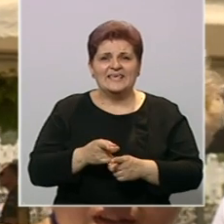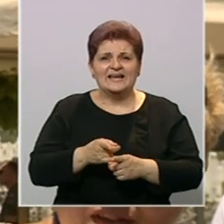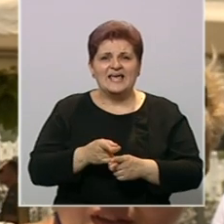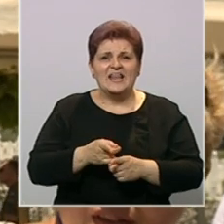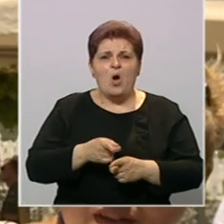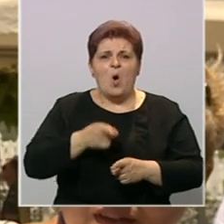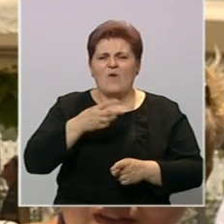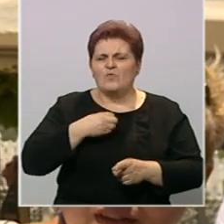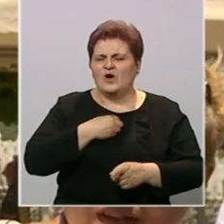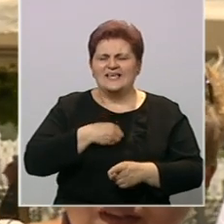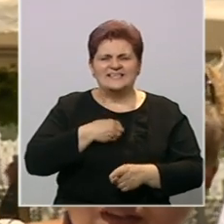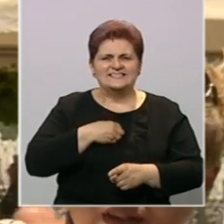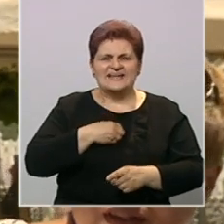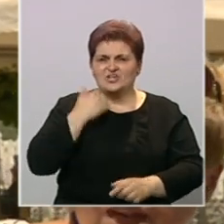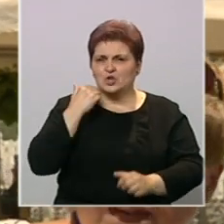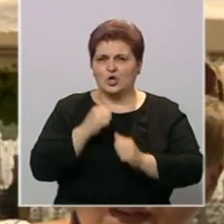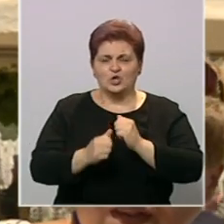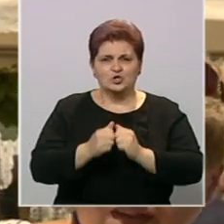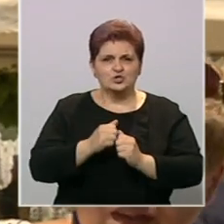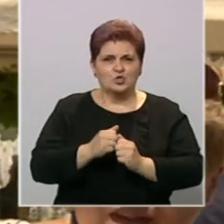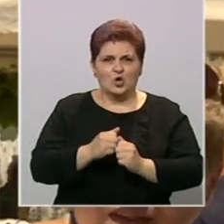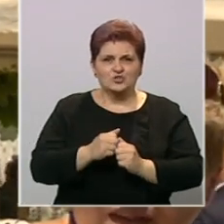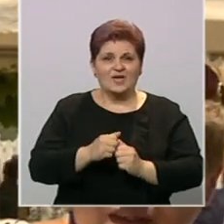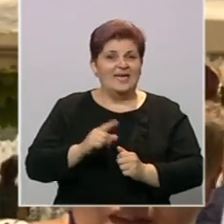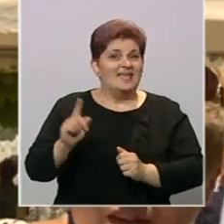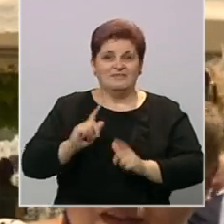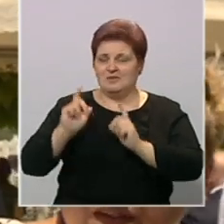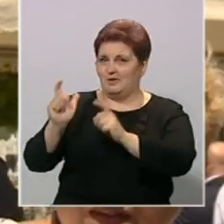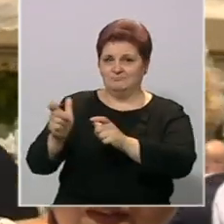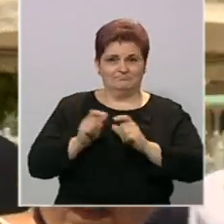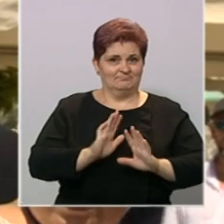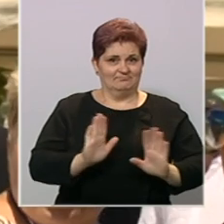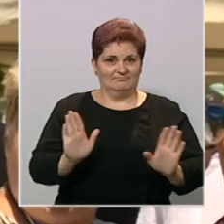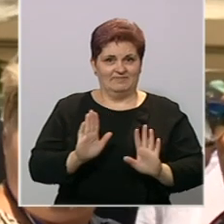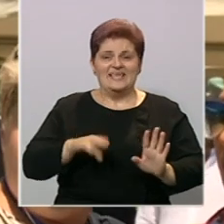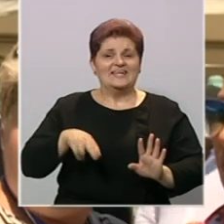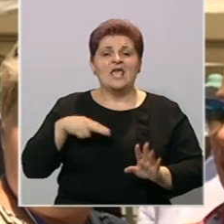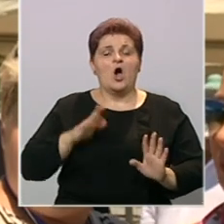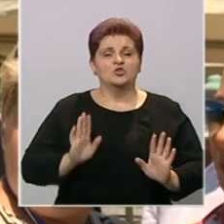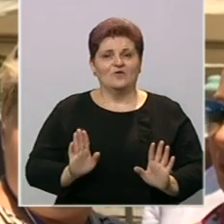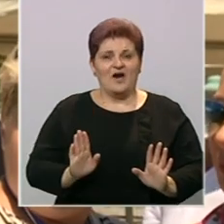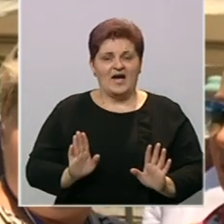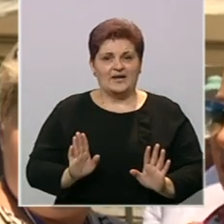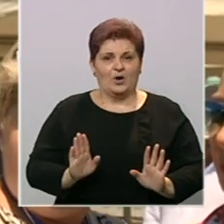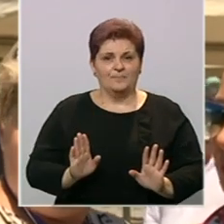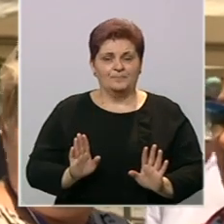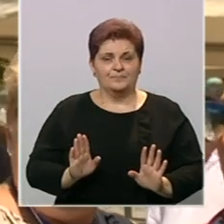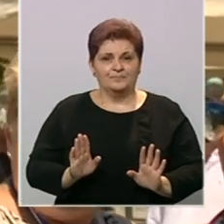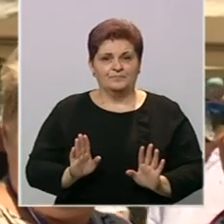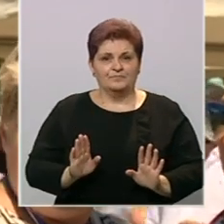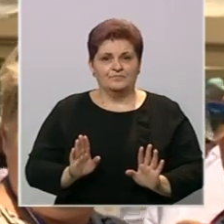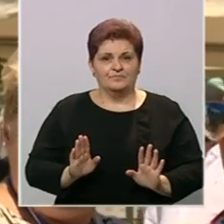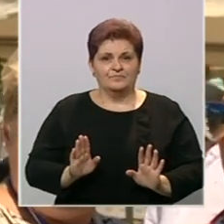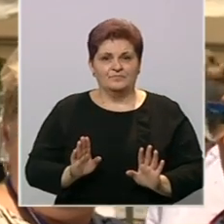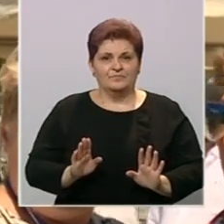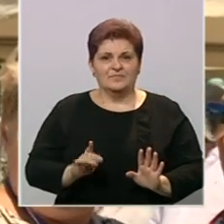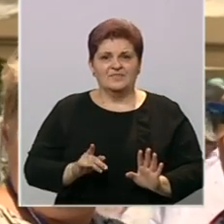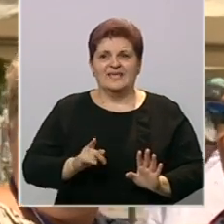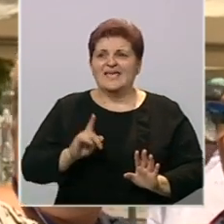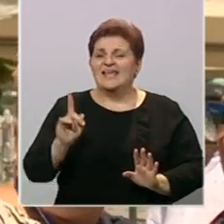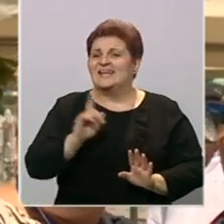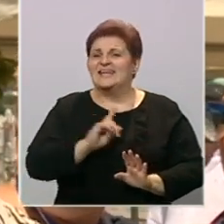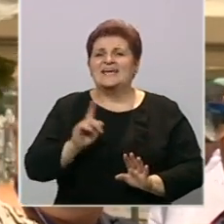ovog stravičnog zločina nije došao pred lice pravde, nije odgovarao. I nastavit ćemo sa tom borbom,